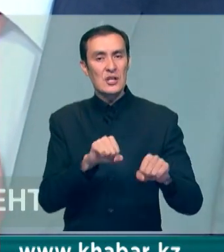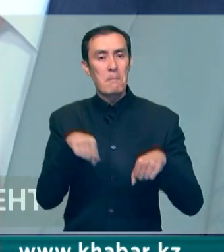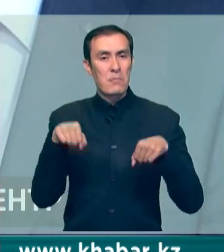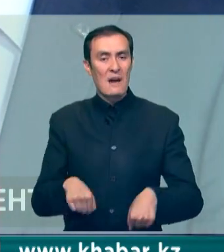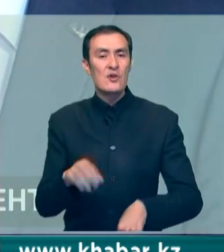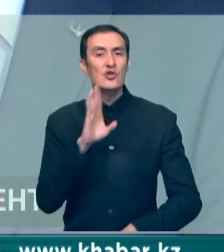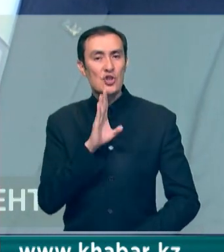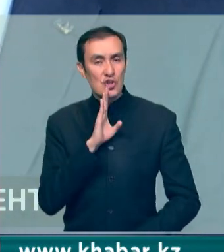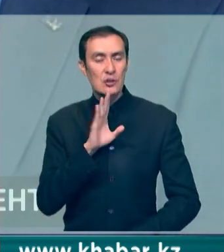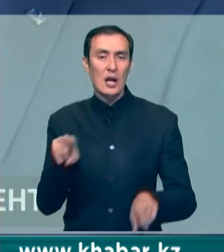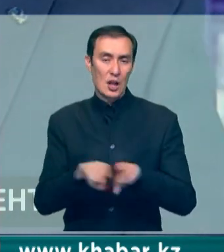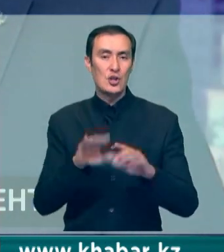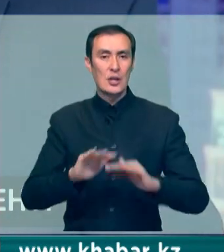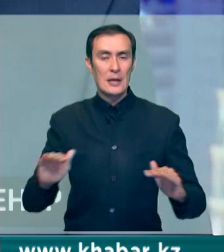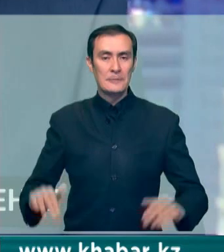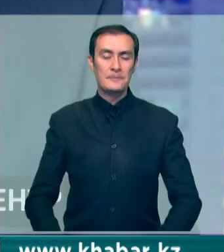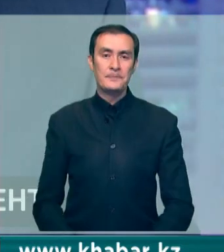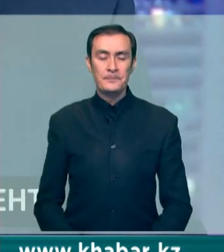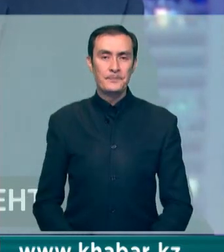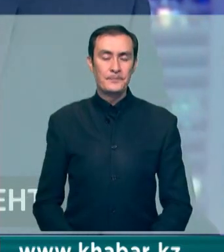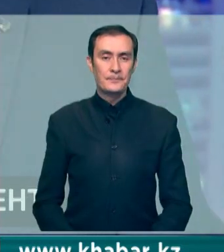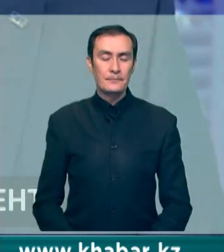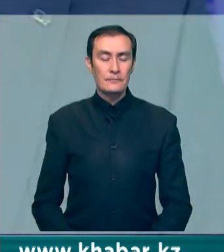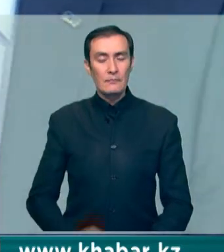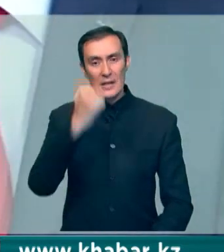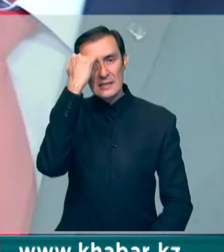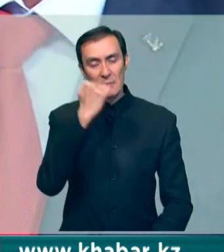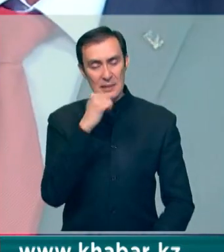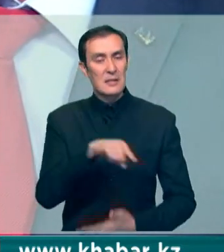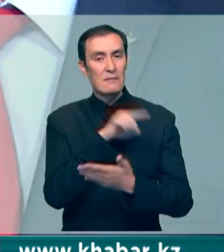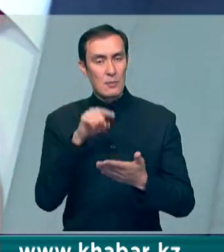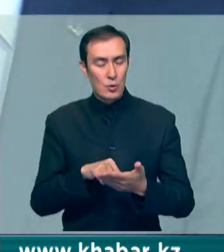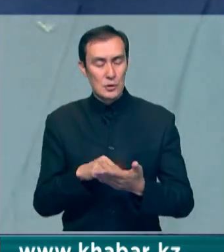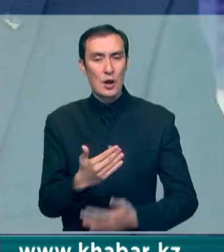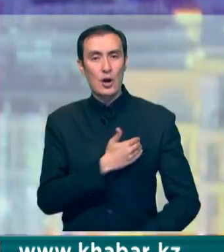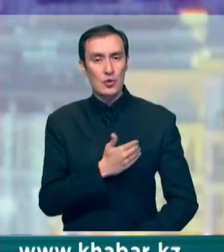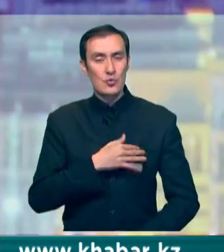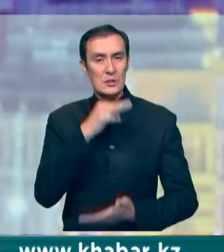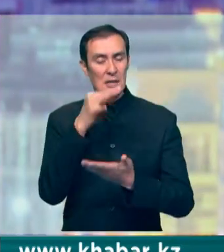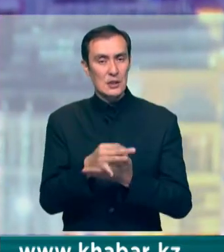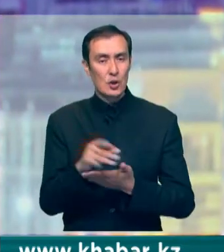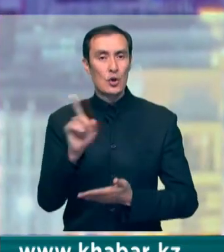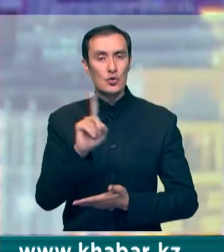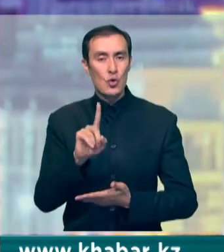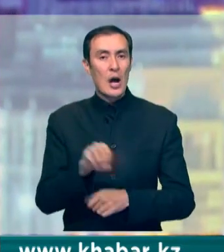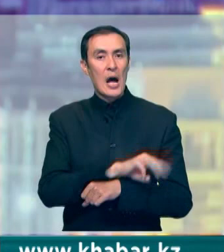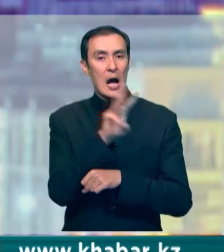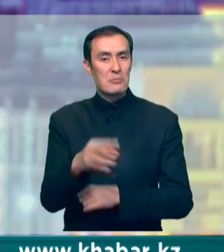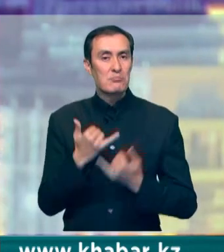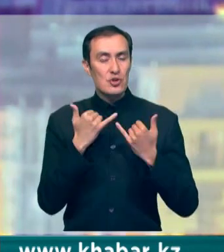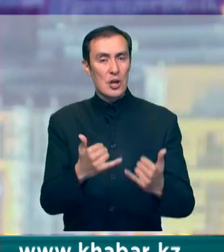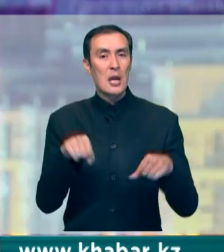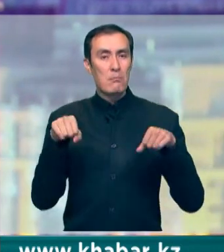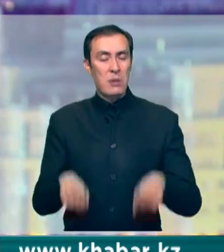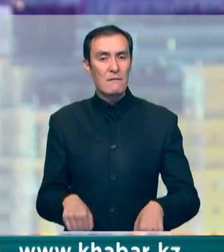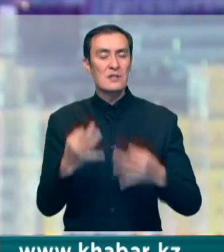и детей спасибо за вопрос хотела бы сказать что обеспечение прав